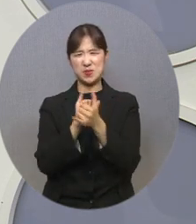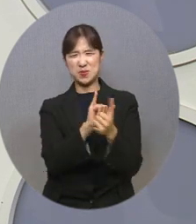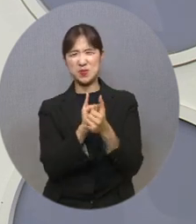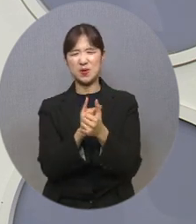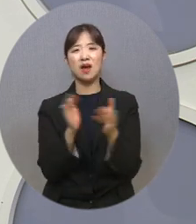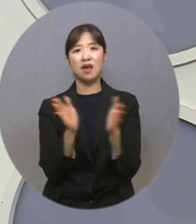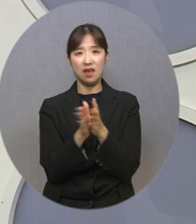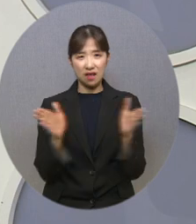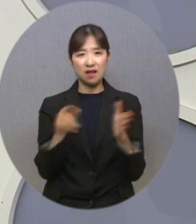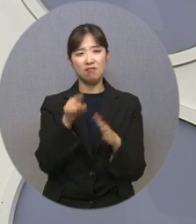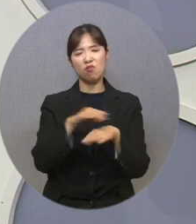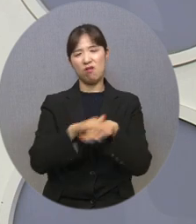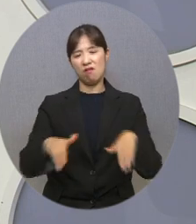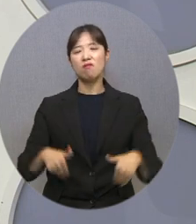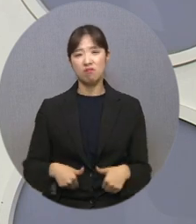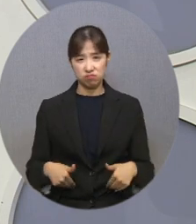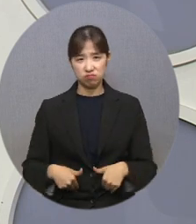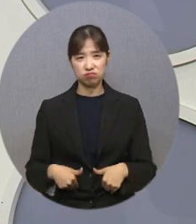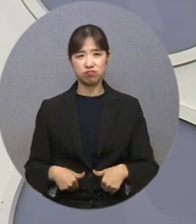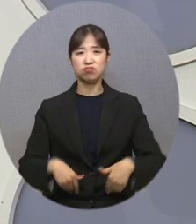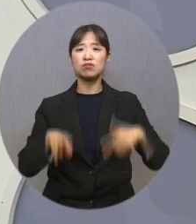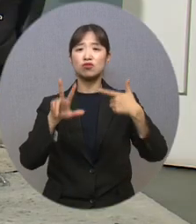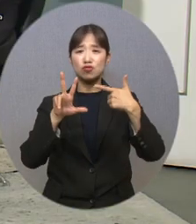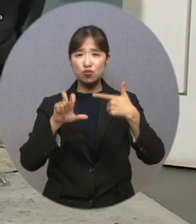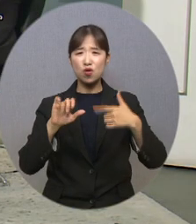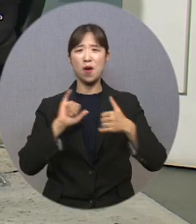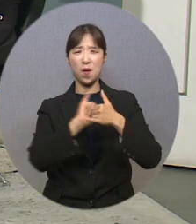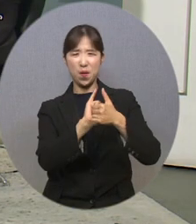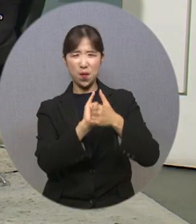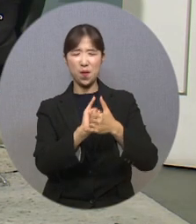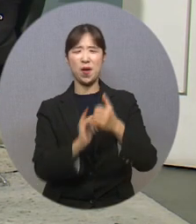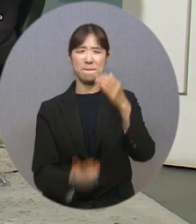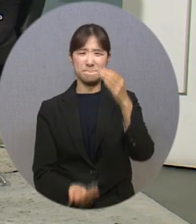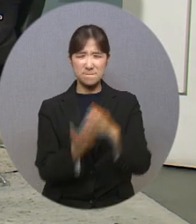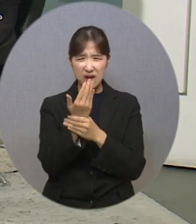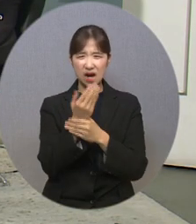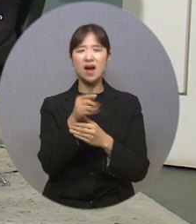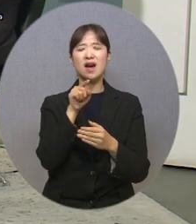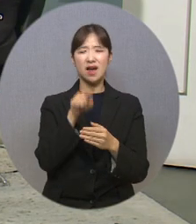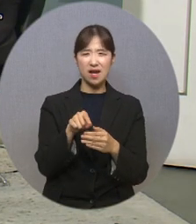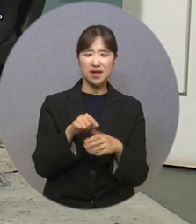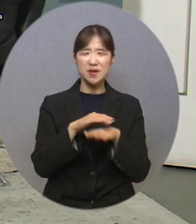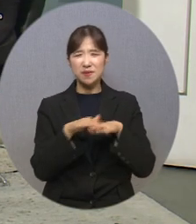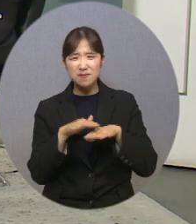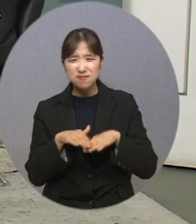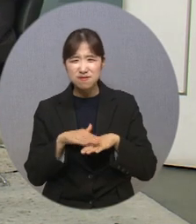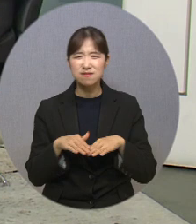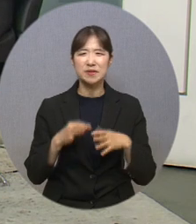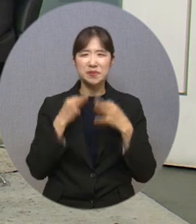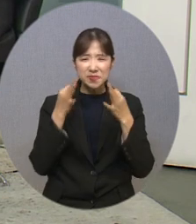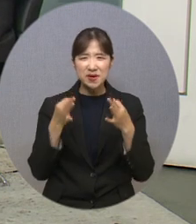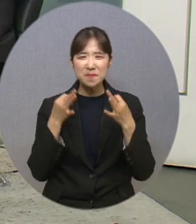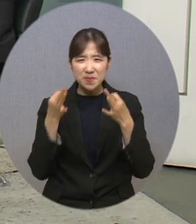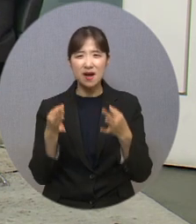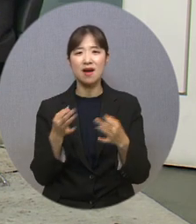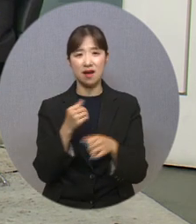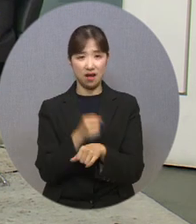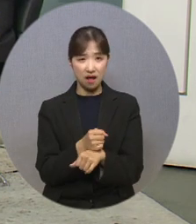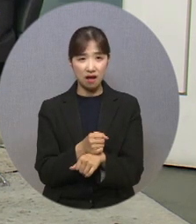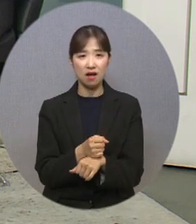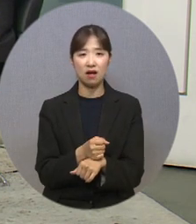그걸 수습했어야 되고요. 6.25 전쟁이 터지자마자 바로 그걸